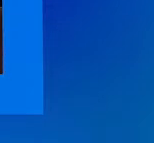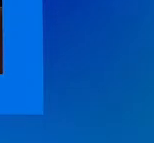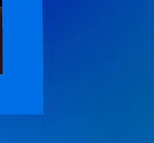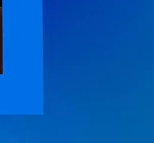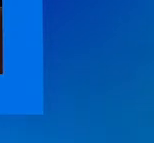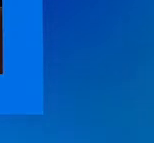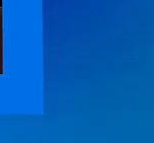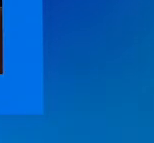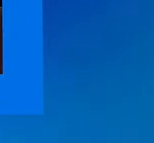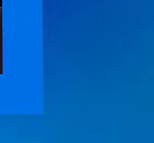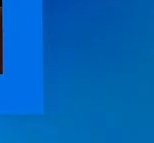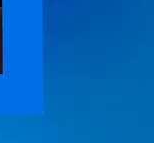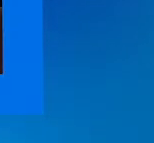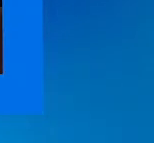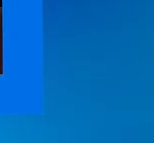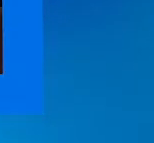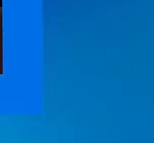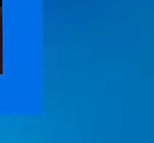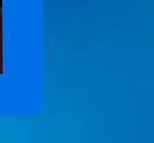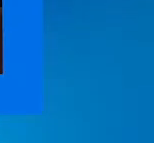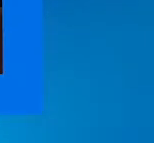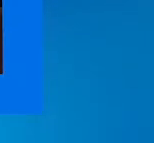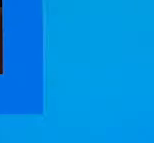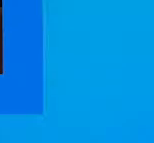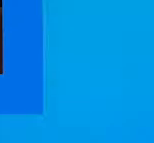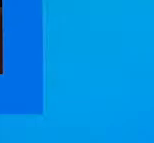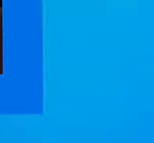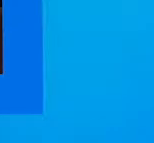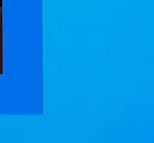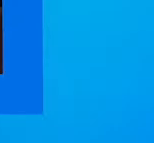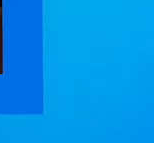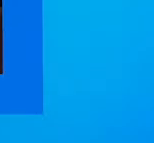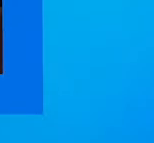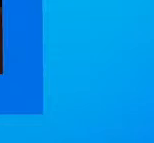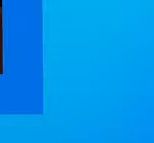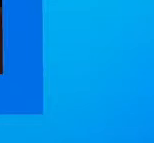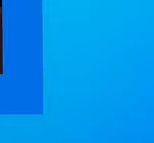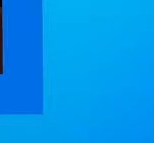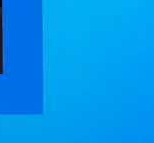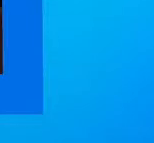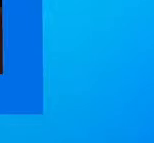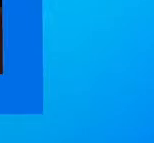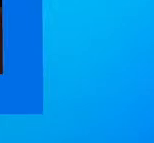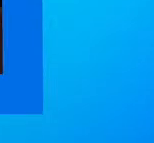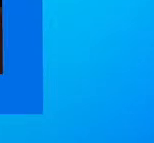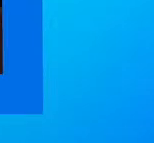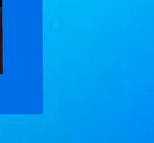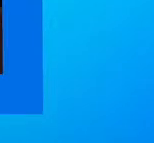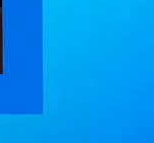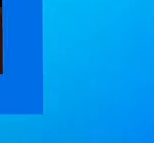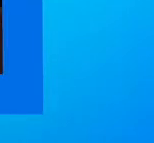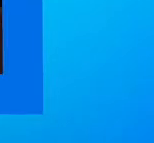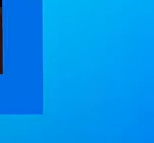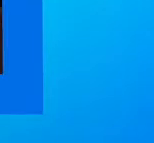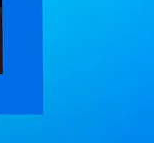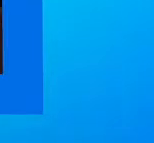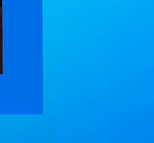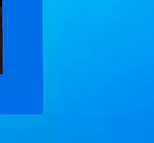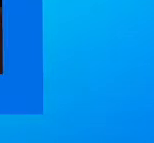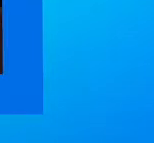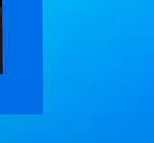notre nation n'importe où ils sont nous déclarons maintenant fin à votre